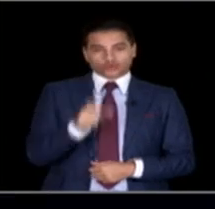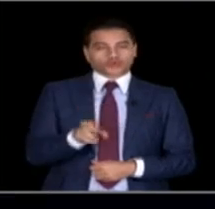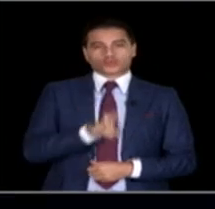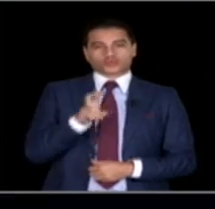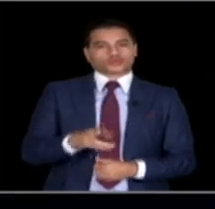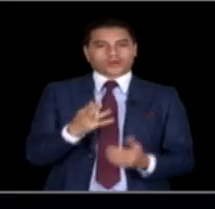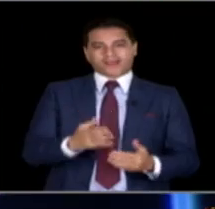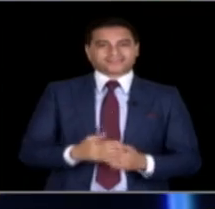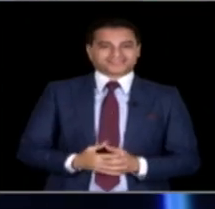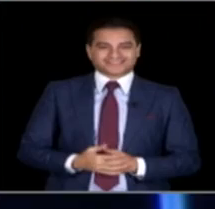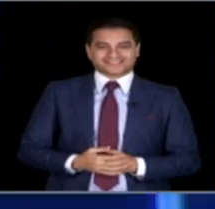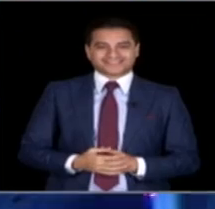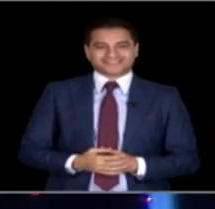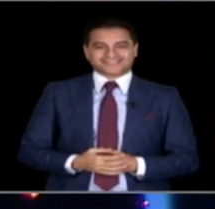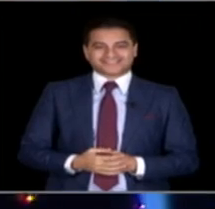وشخصية والسؤال هو